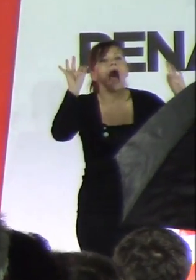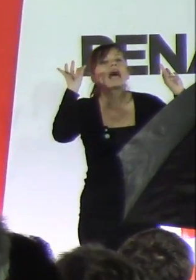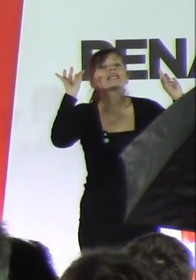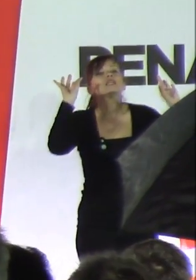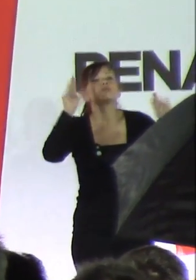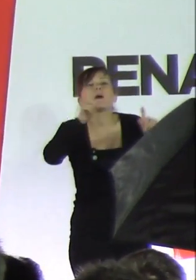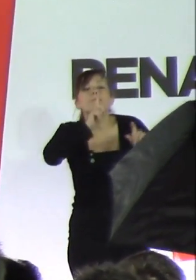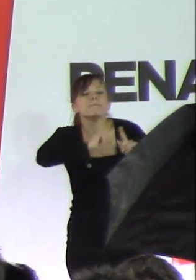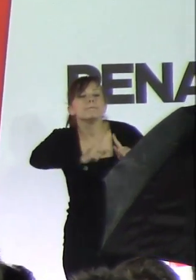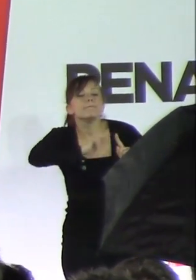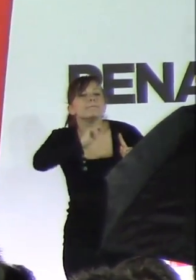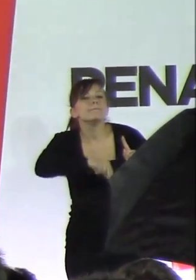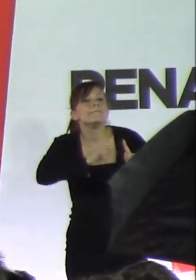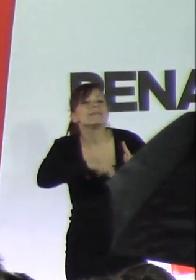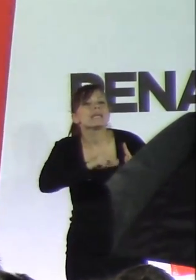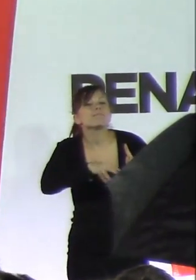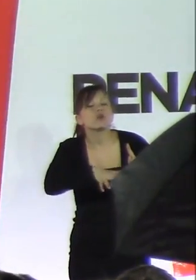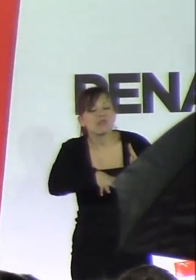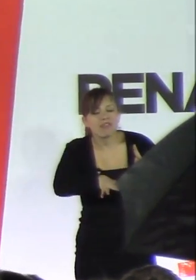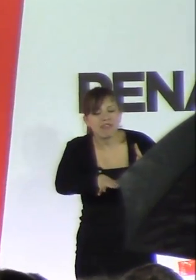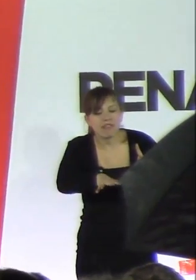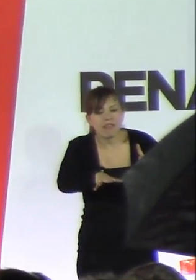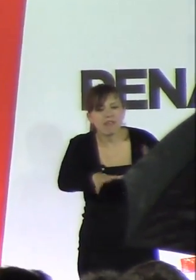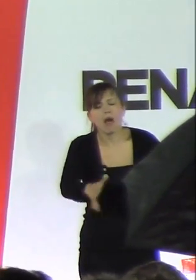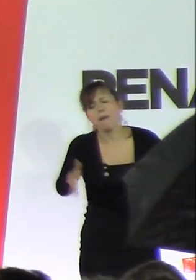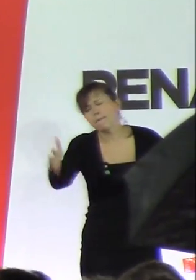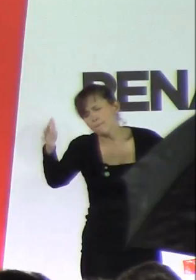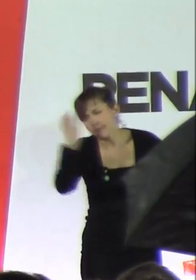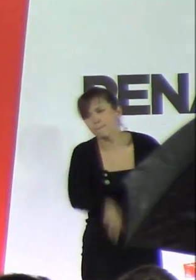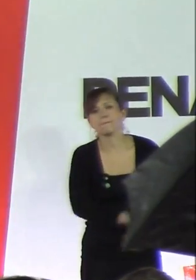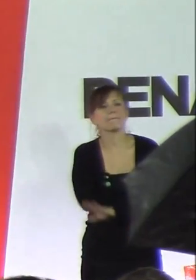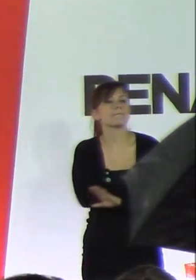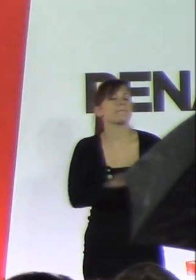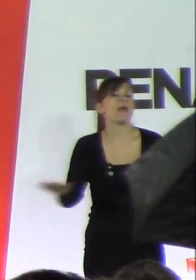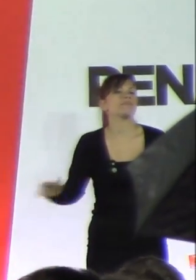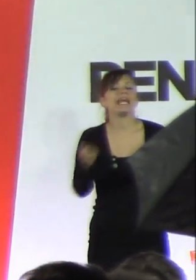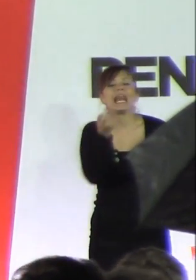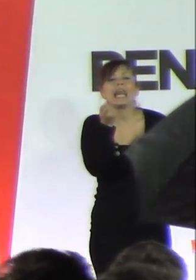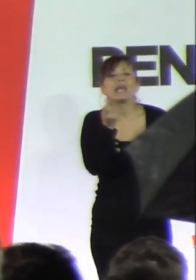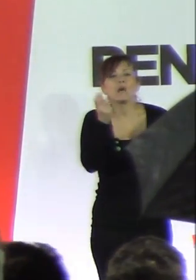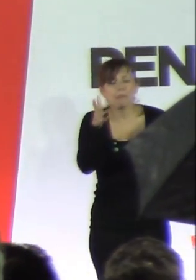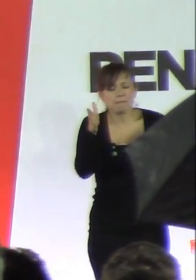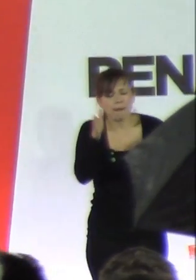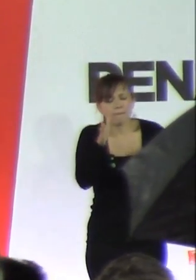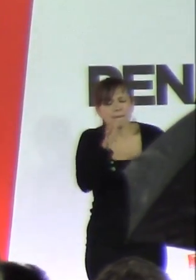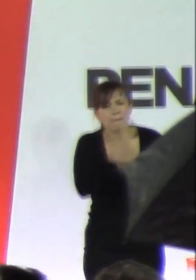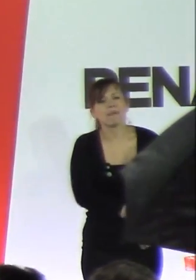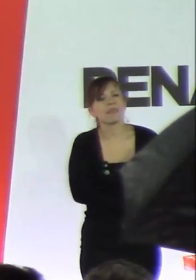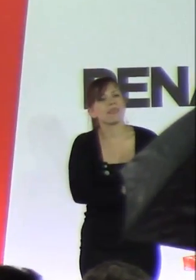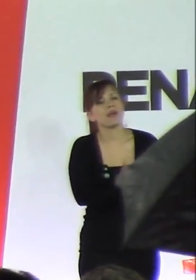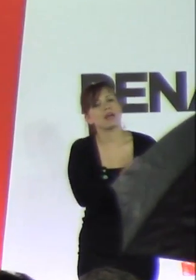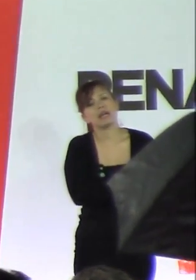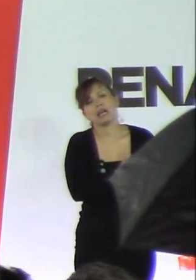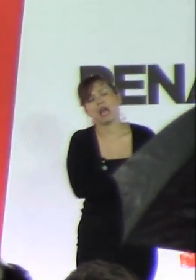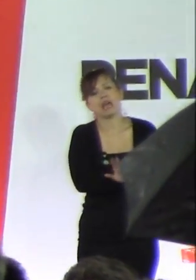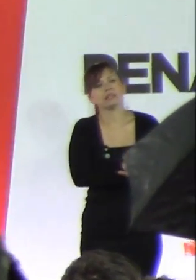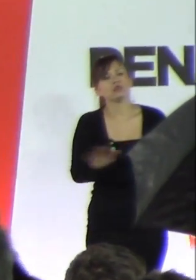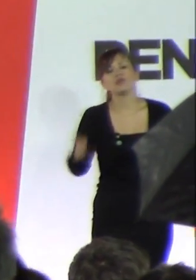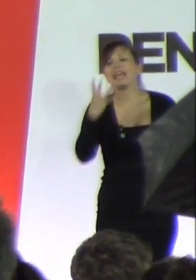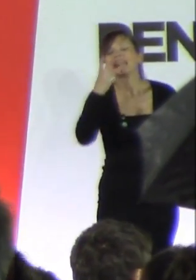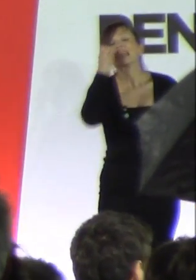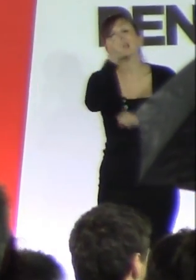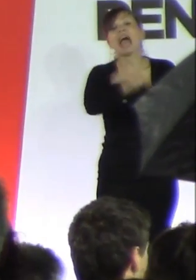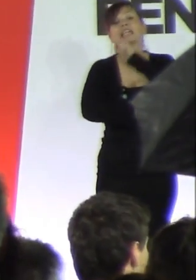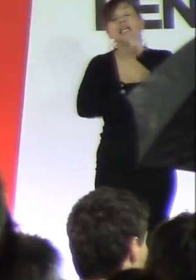του μνημονίου. Αρχίζει να πέφτει ψηφίο, ψηφίδα, ψηφίδα αυτό το καθεστώς που χτίσαν